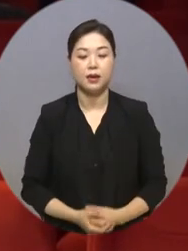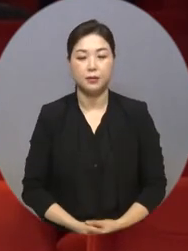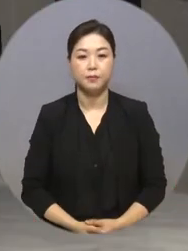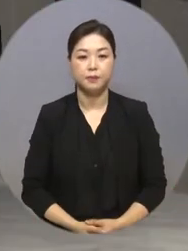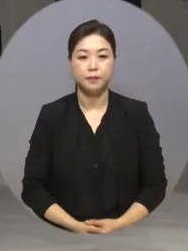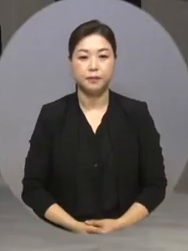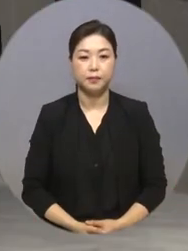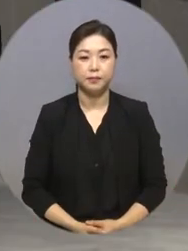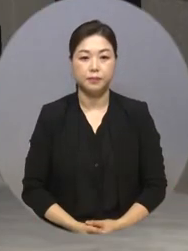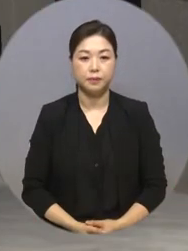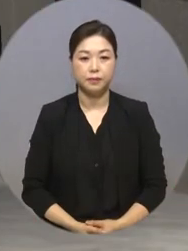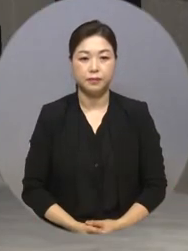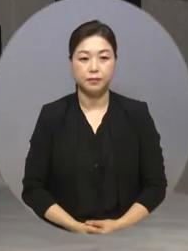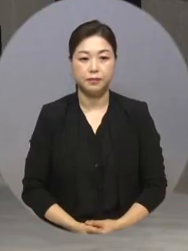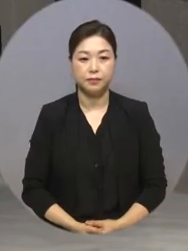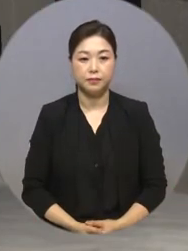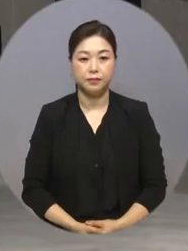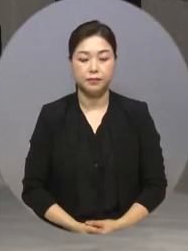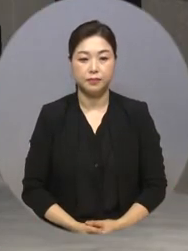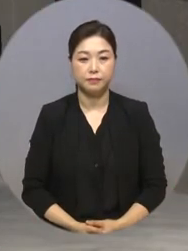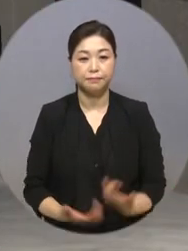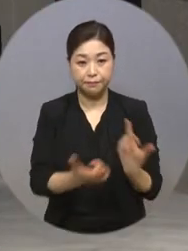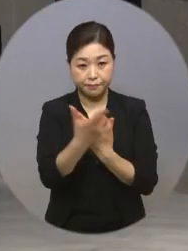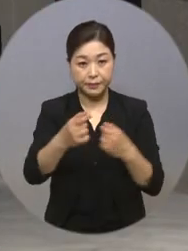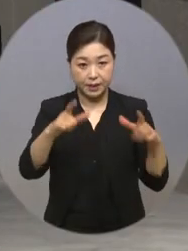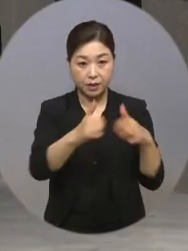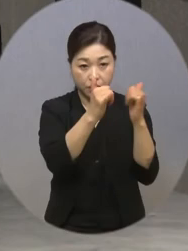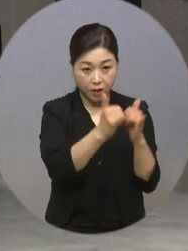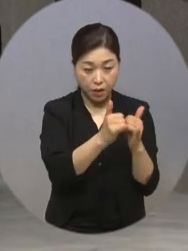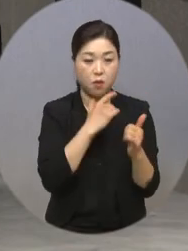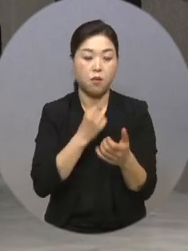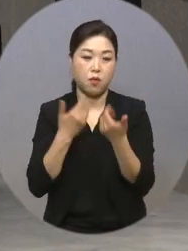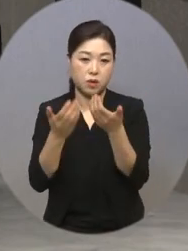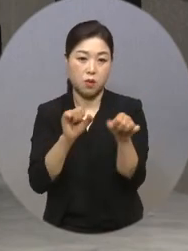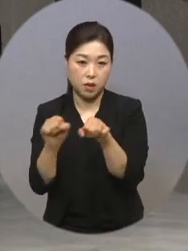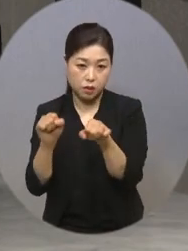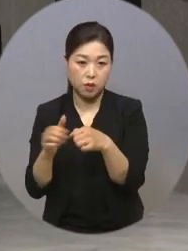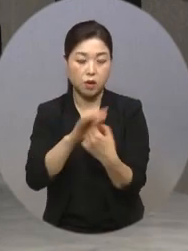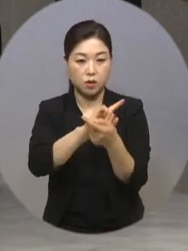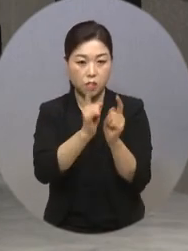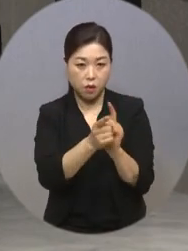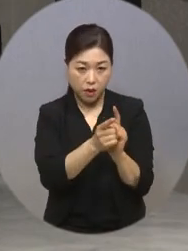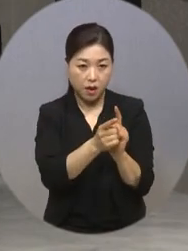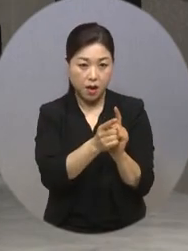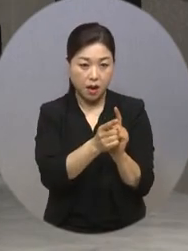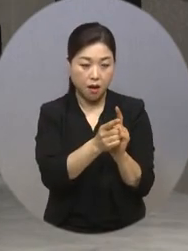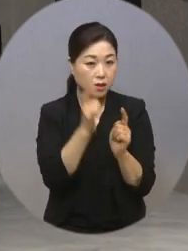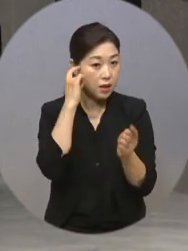시간이었습니다. 함께하는 지역사회와 자원봉사 활동, 서로의 가치를